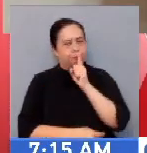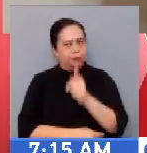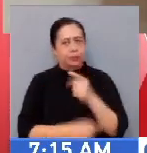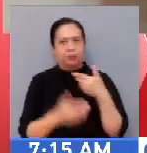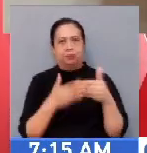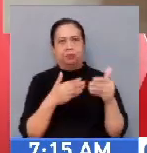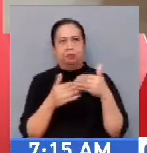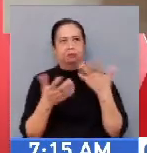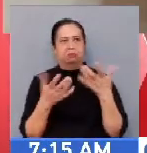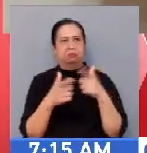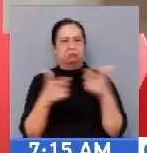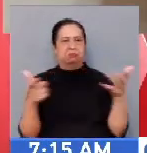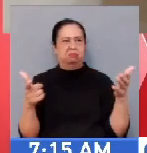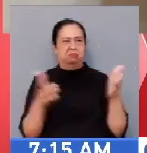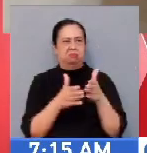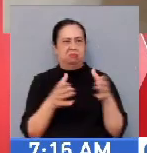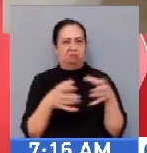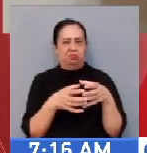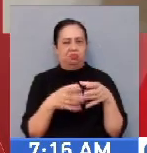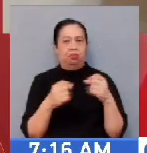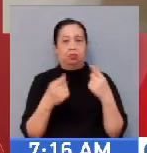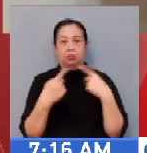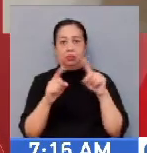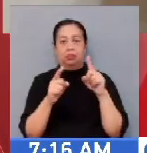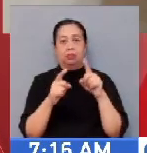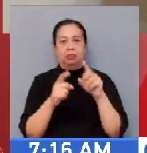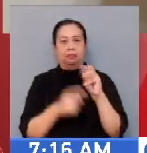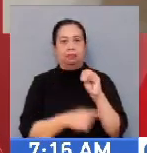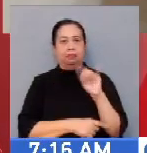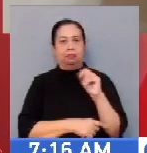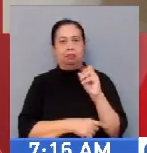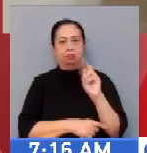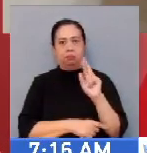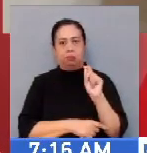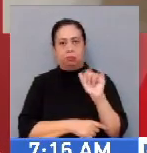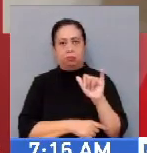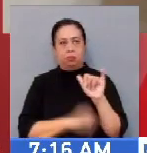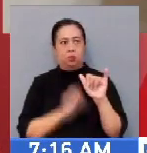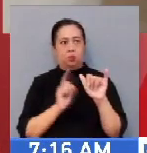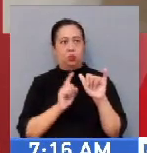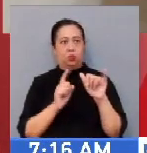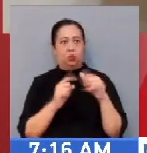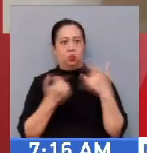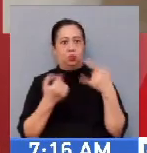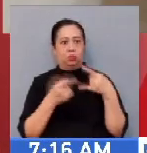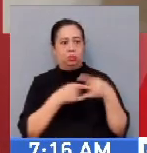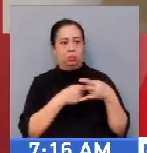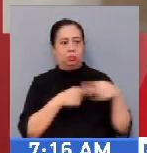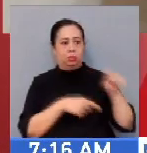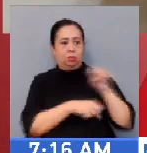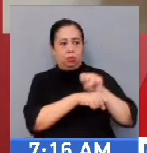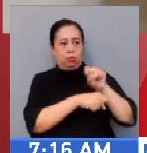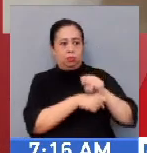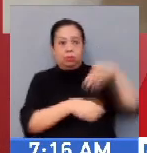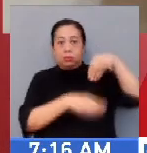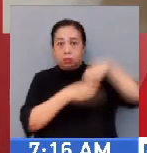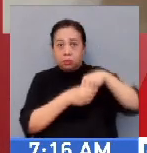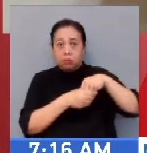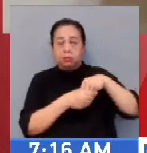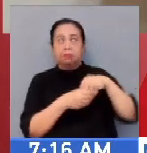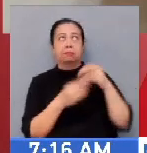niya at mabisang minorya. Mm-hmm. Kung ano yung aming division of labor sa loob nun, pati yung